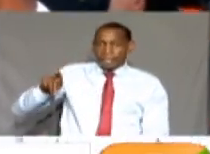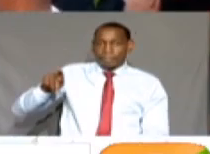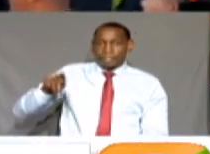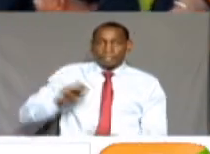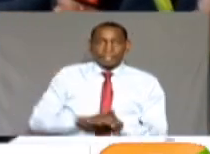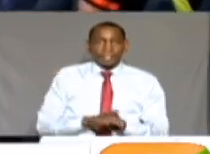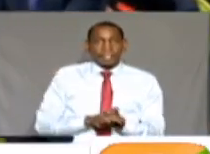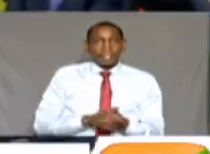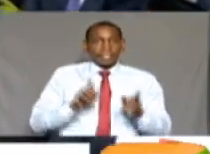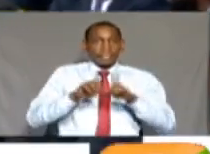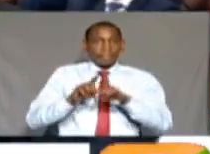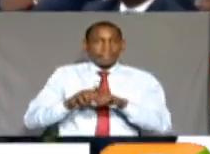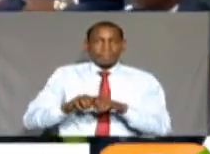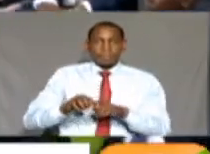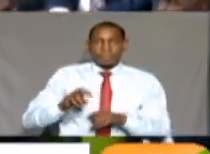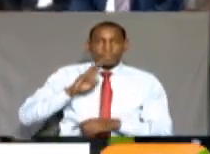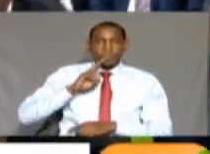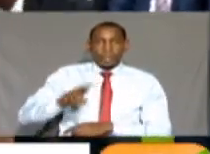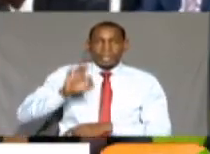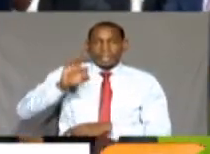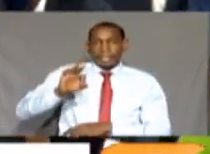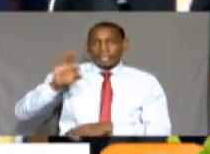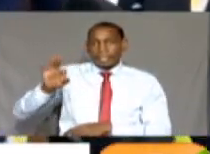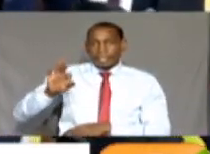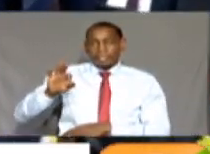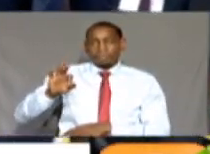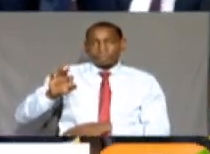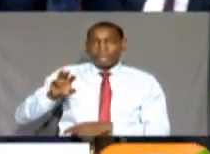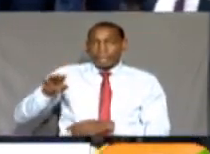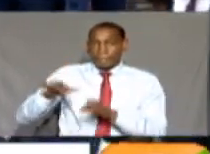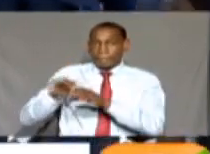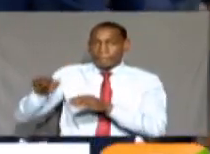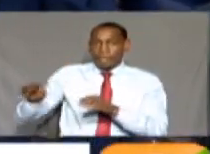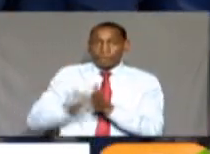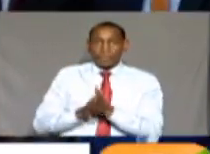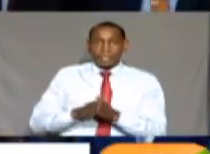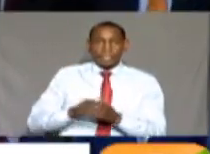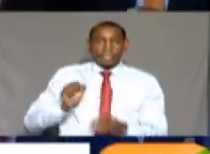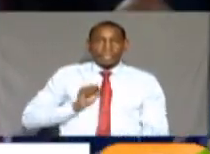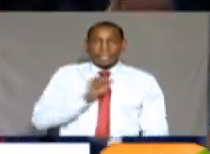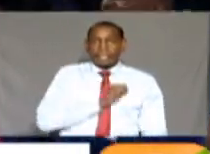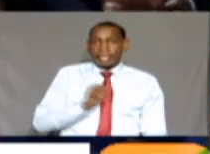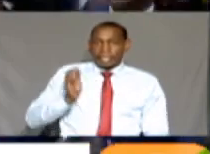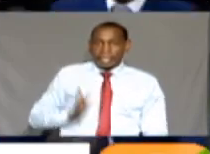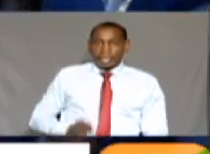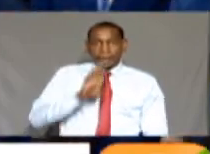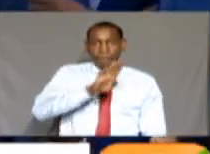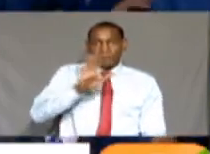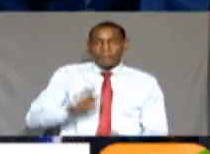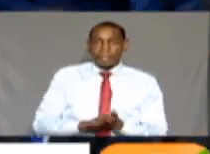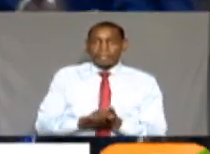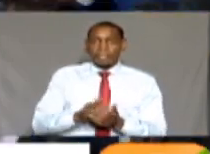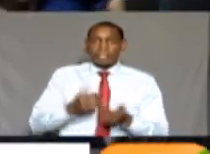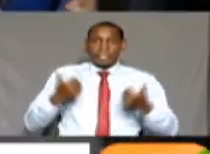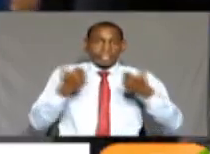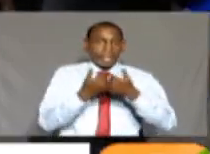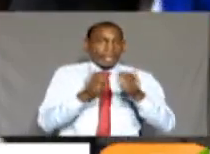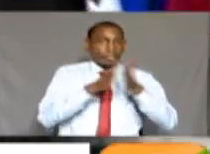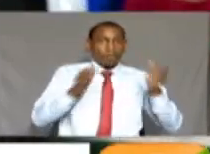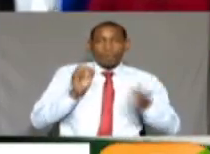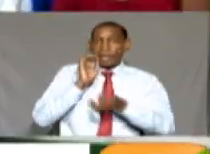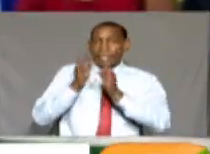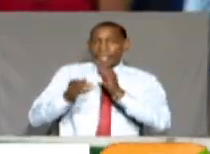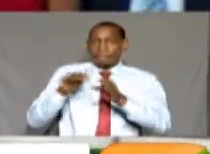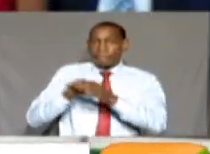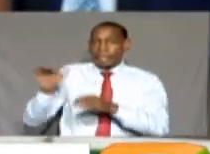mawili, yani wabunge 233 wa kitaifa na maseneta 45. Kibarua kigumu kikiwa ikiwa